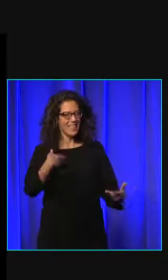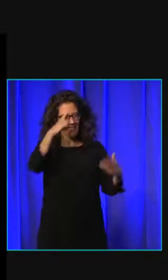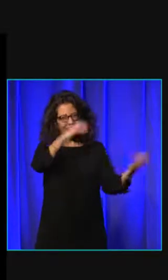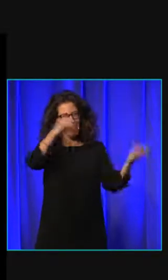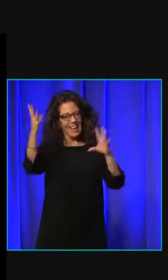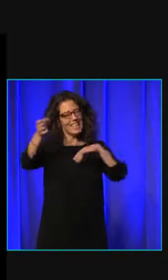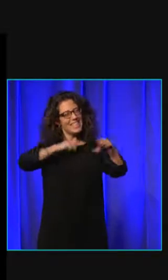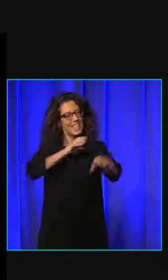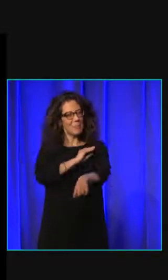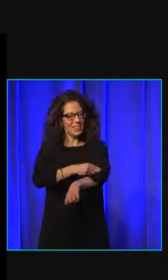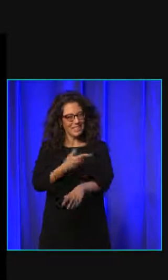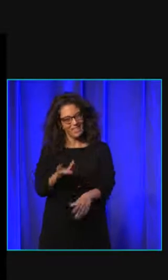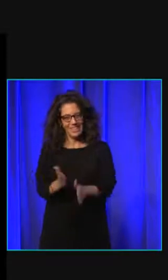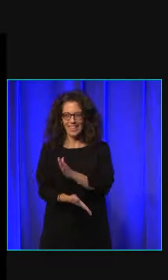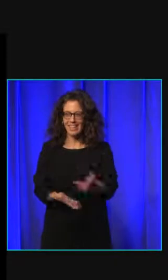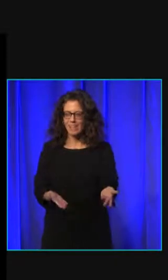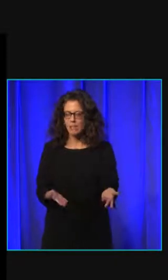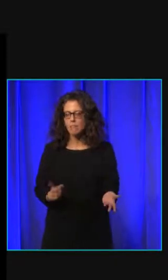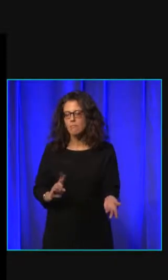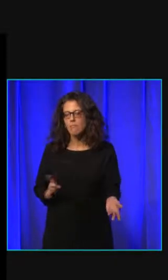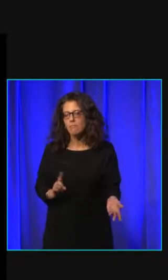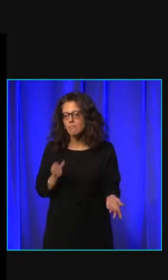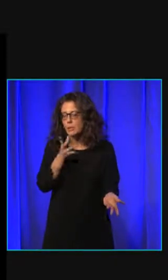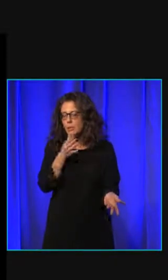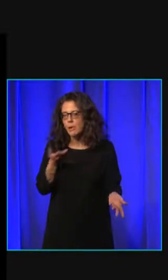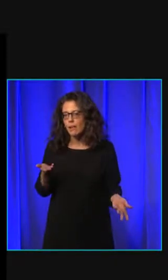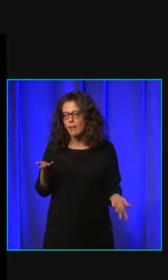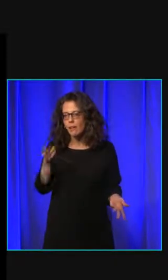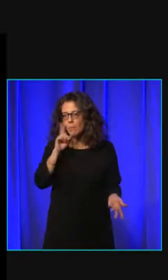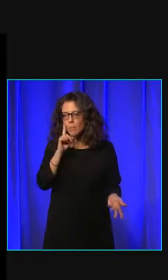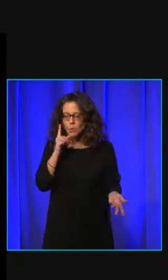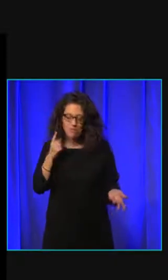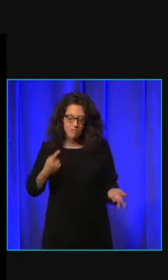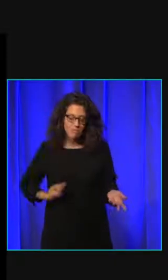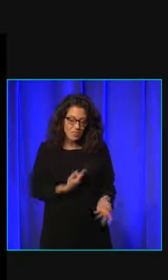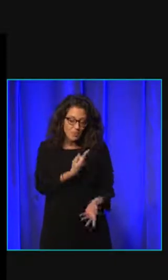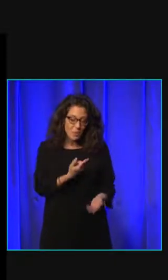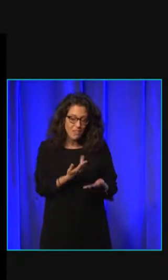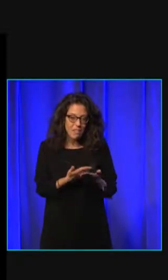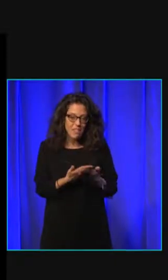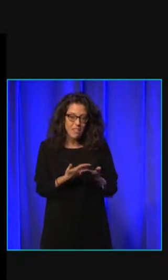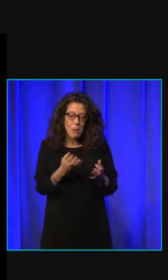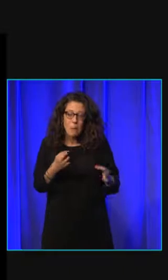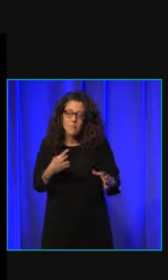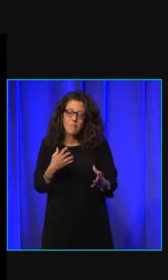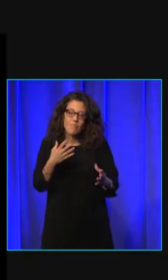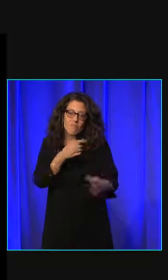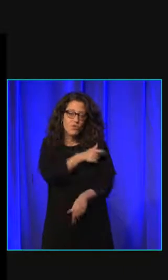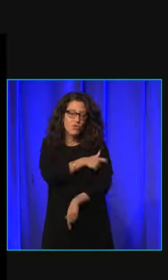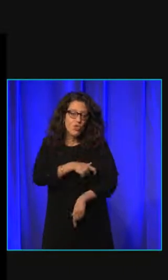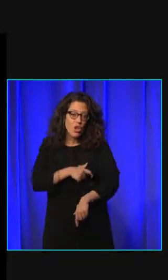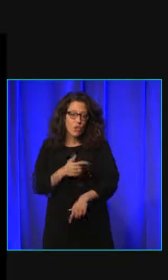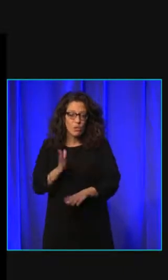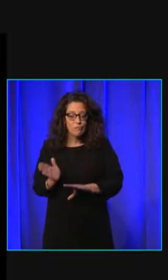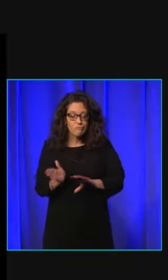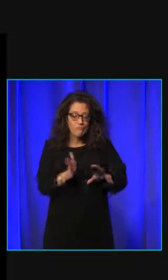votre geste sportif. Non. Parce que au regard de la blessure, c'est un peu comme lorsque l'on a un deuil, il y a un certain nombre d'étapes à passer